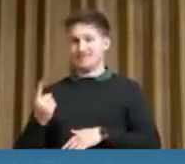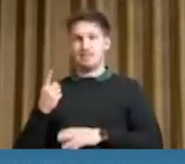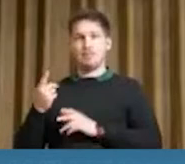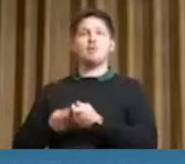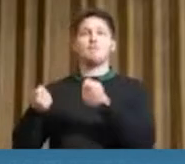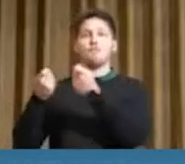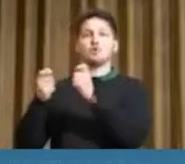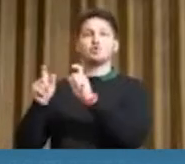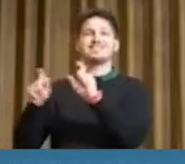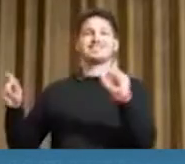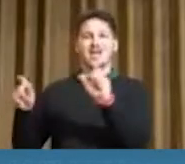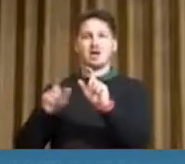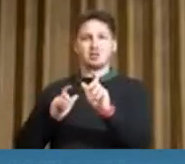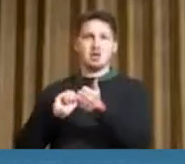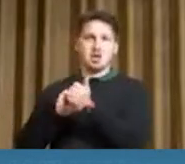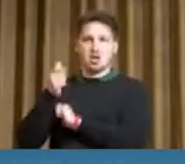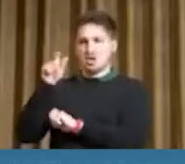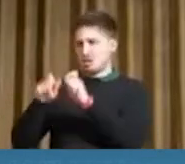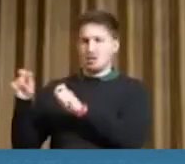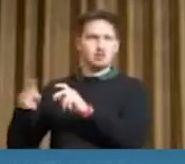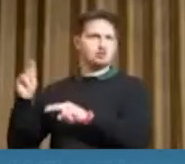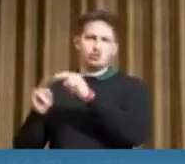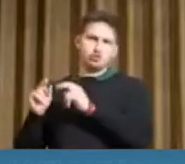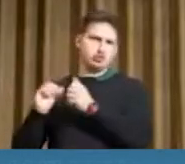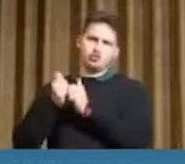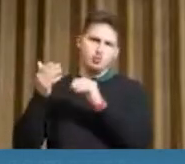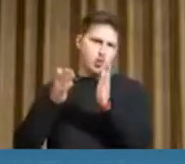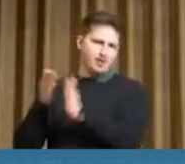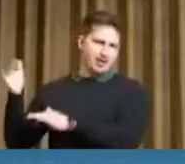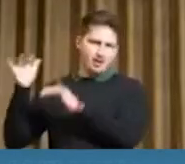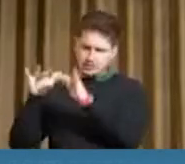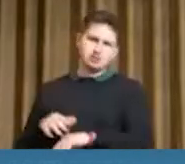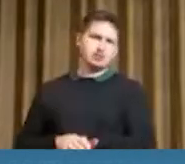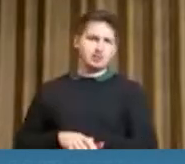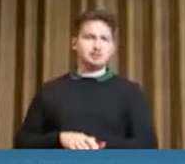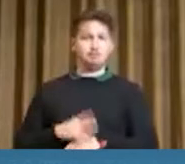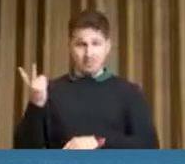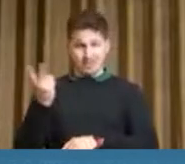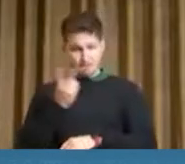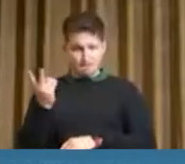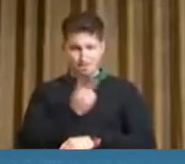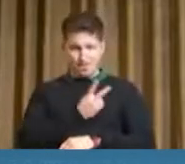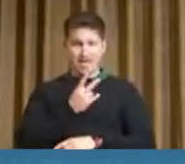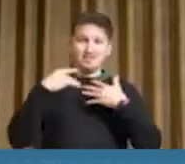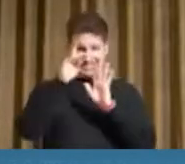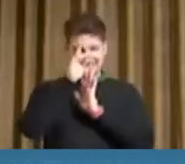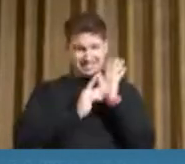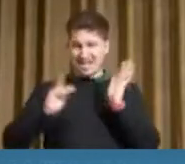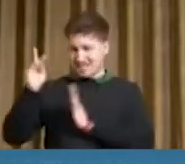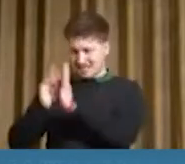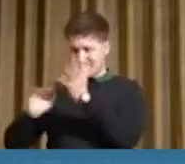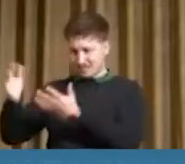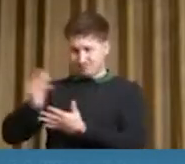aus den verschiedenen Sportarten, die wir ja so kennen. In beiden Kohorten werden Daten generiert an den einzelnen